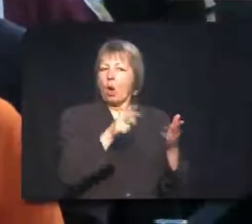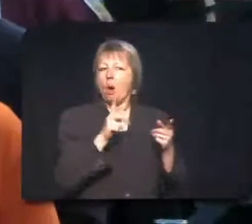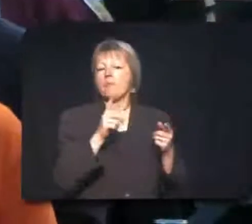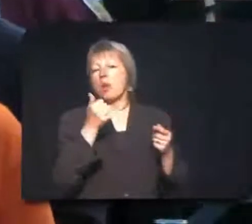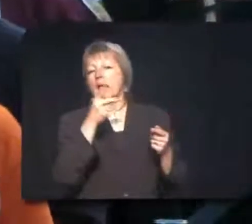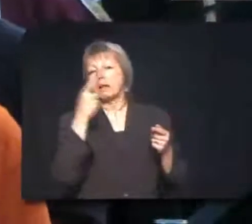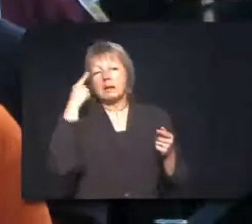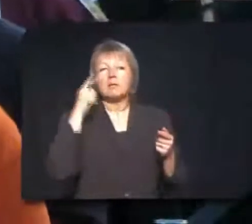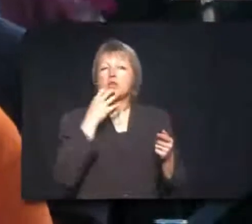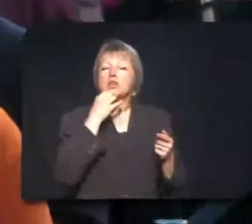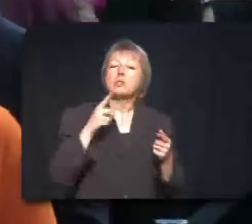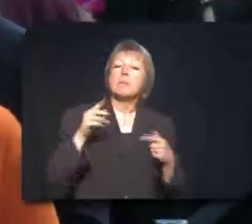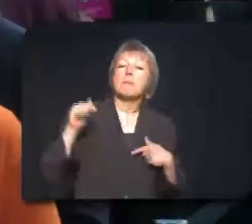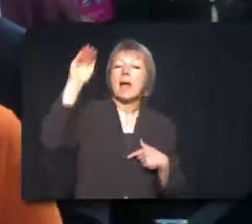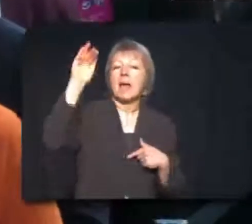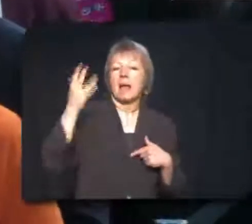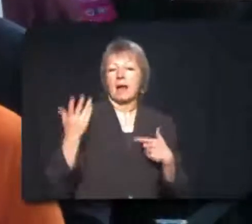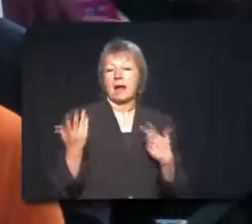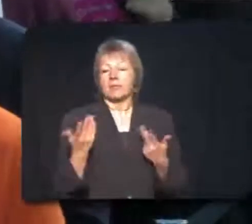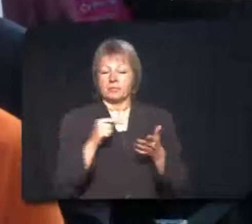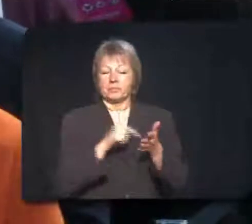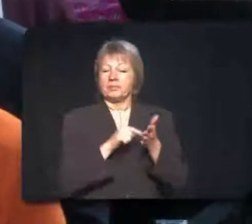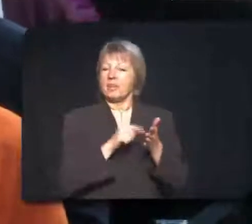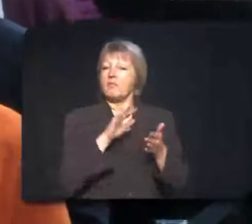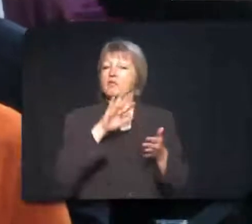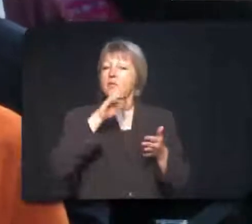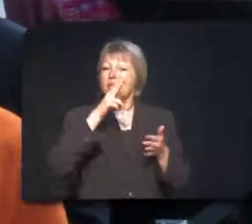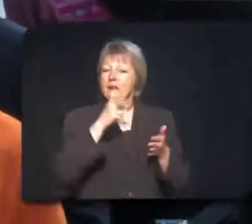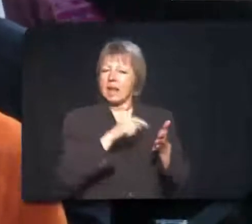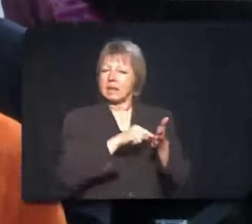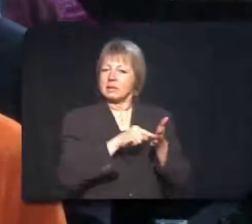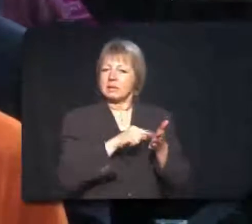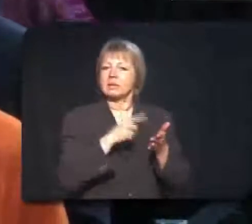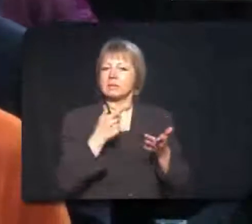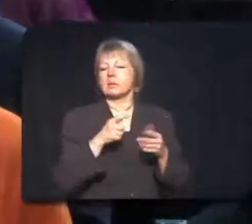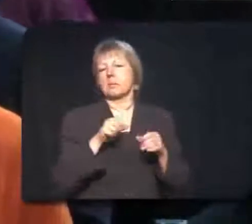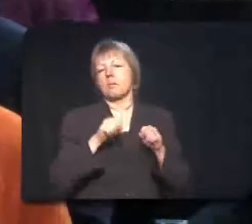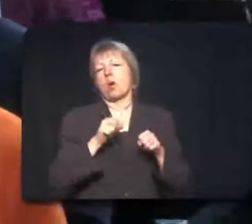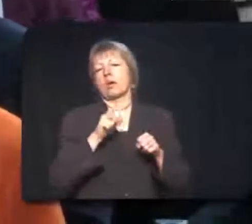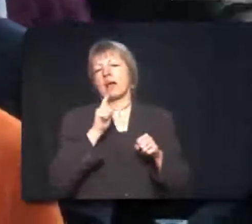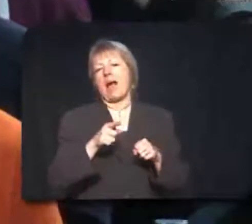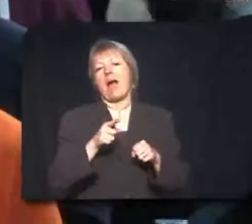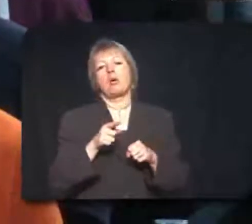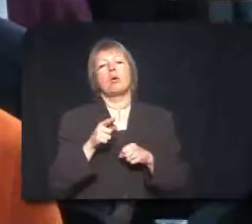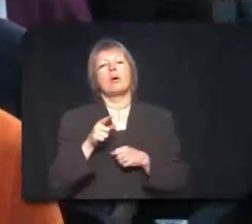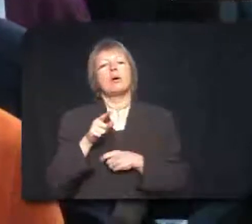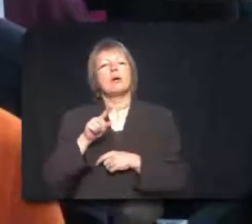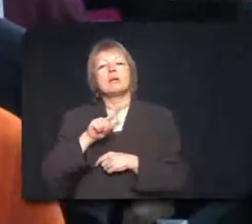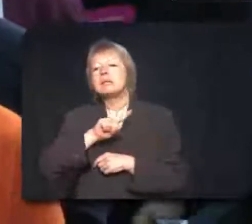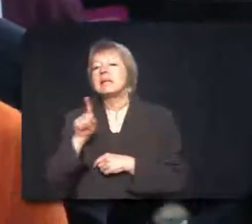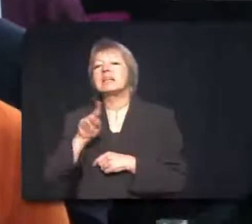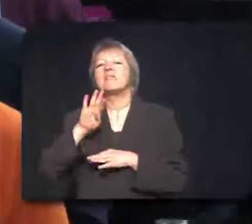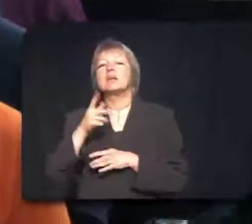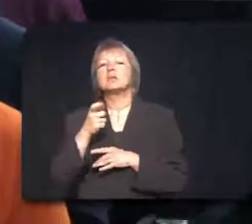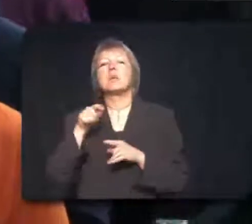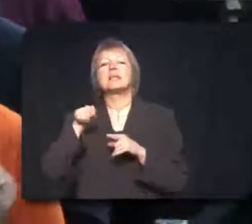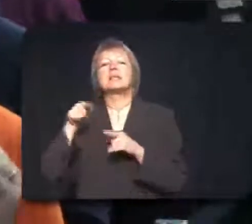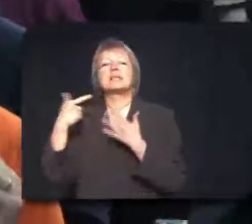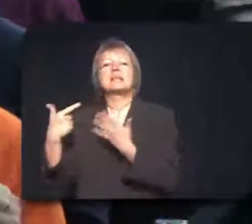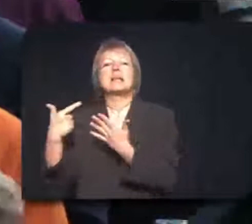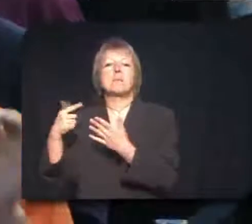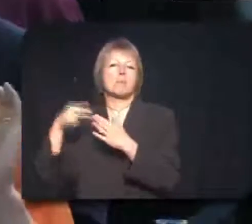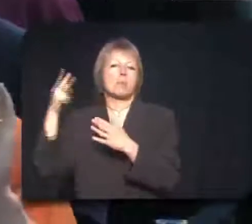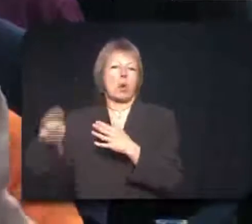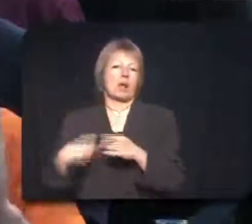für 35 ermöglicht uns auch ein nicht 24/7 Projekt daraus zu machen und auch